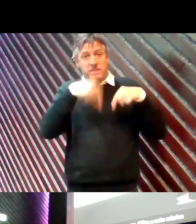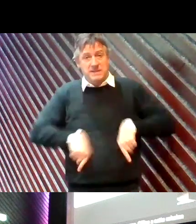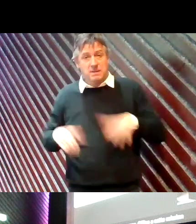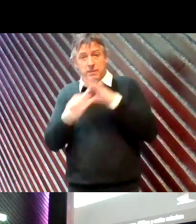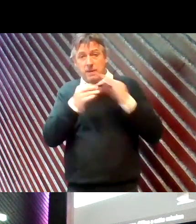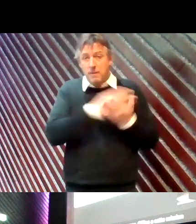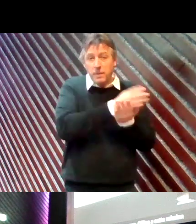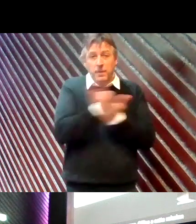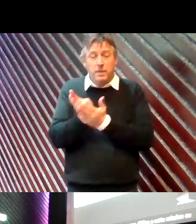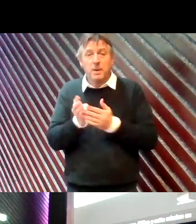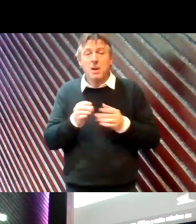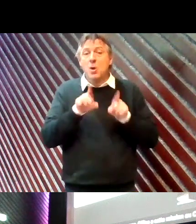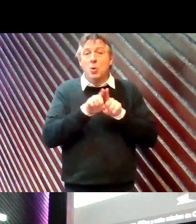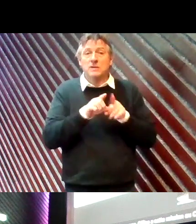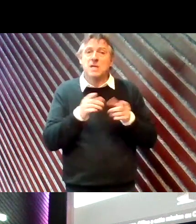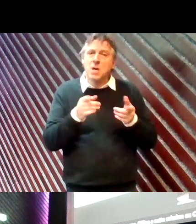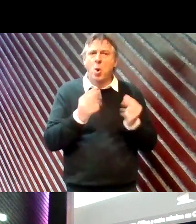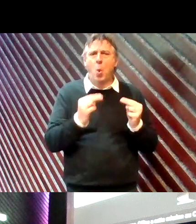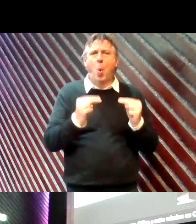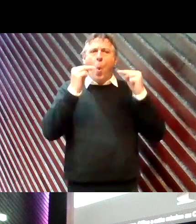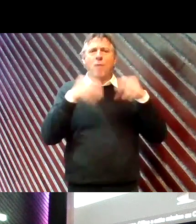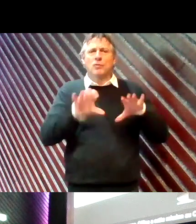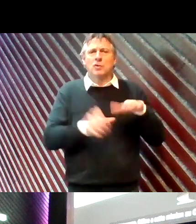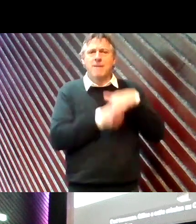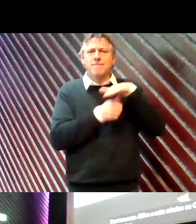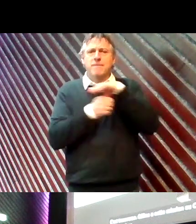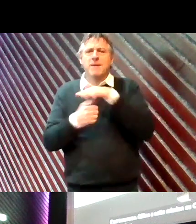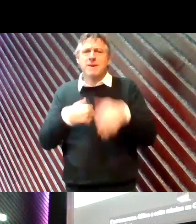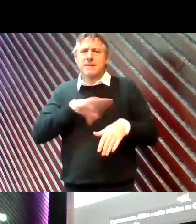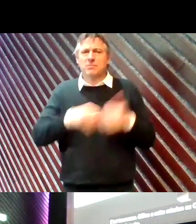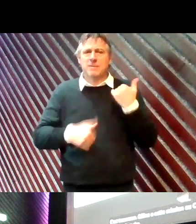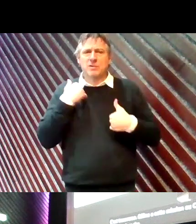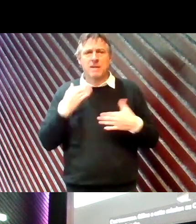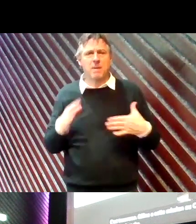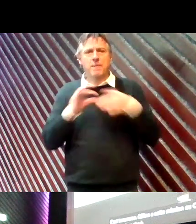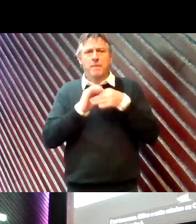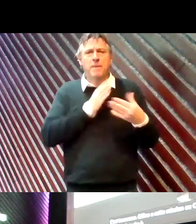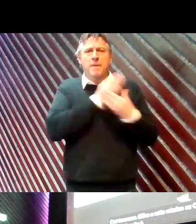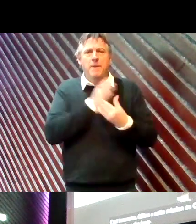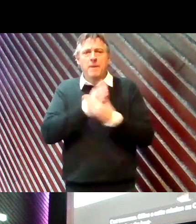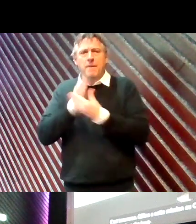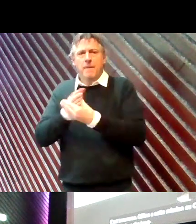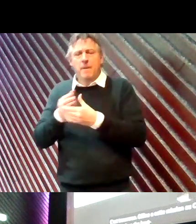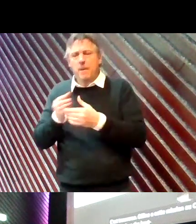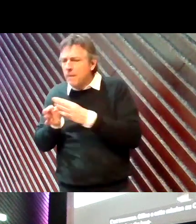la mise en place des hauts fonctionnaires en charge de la politique du handicap. Mais revenons, je dirais, à notre sujet principal.